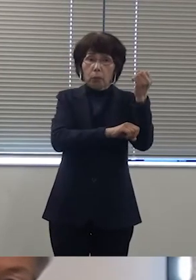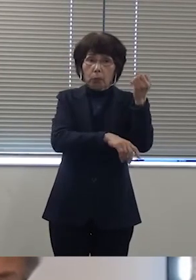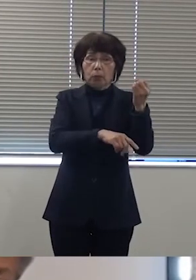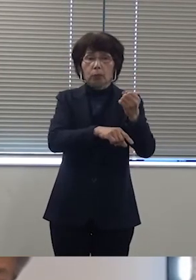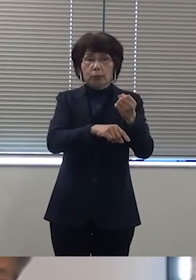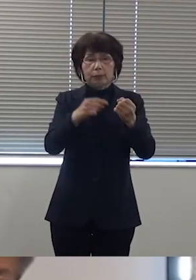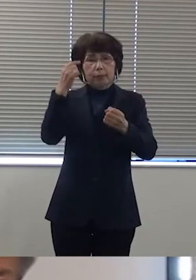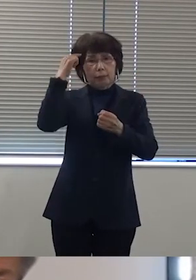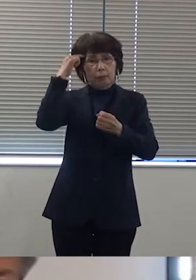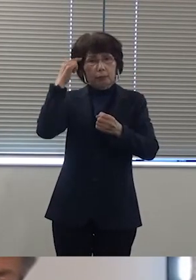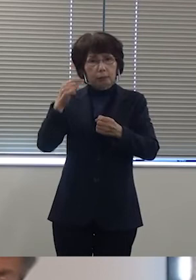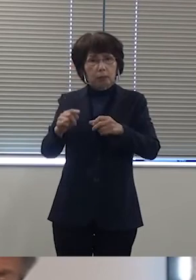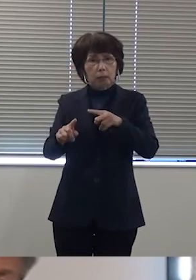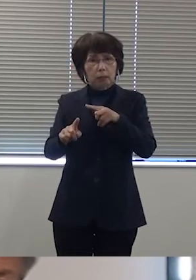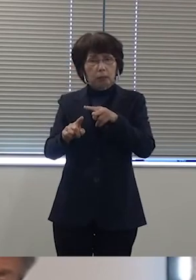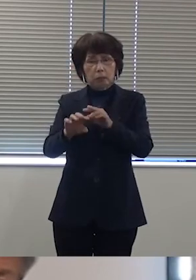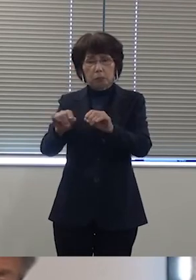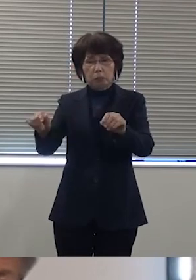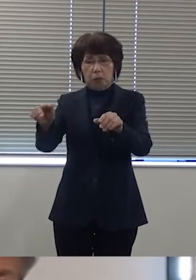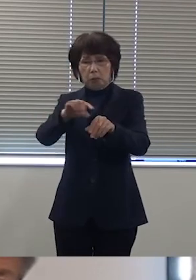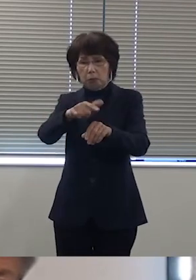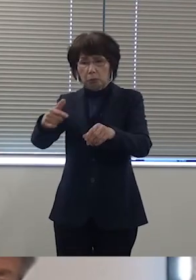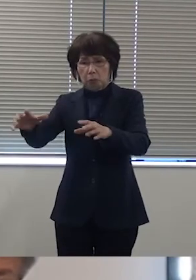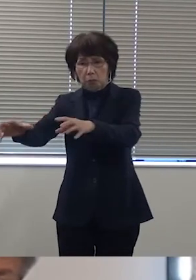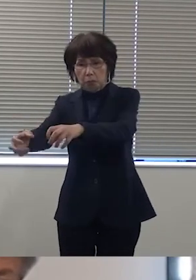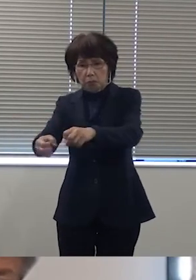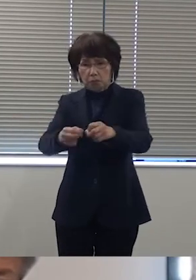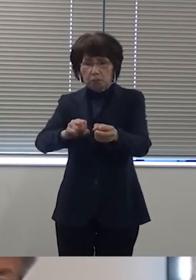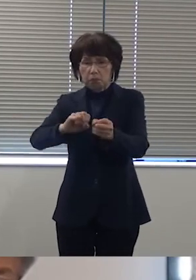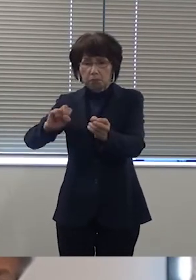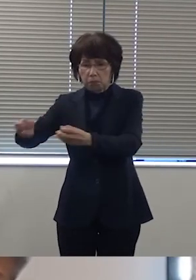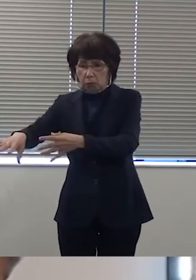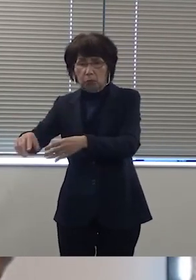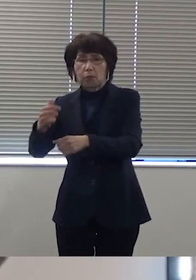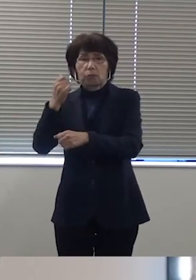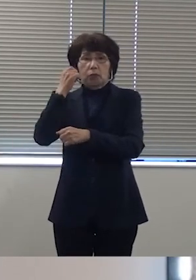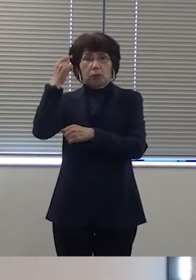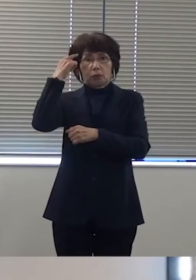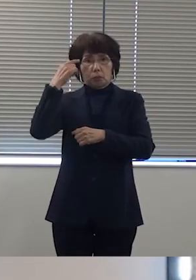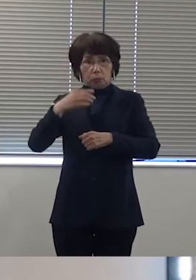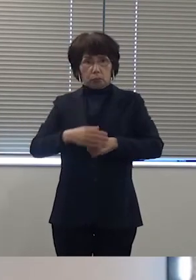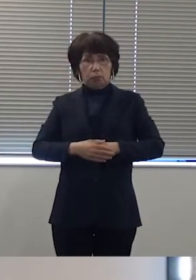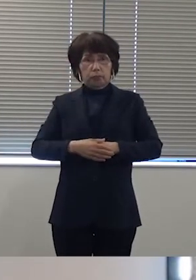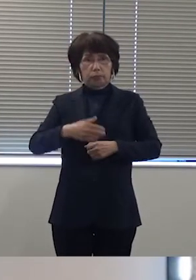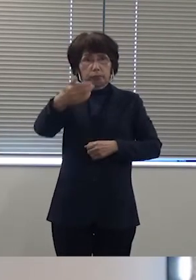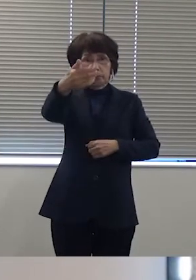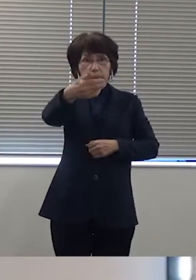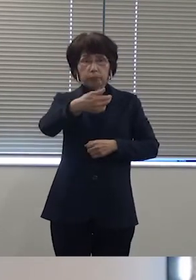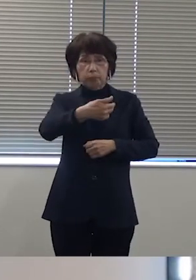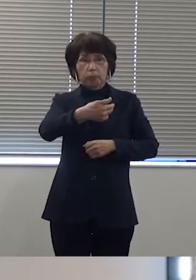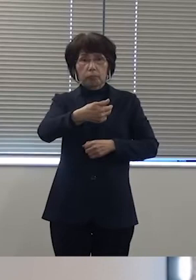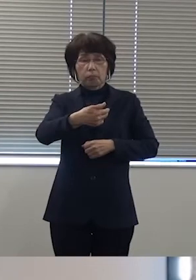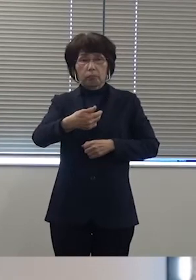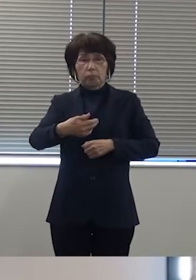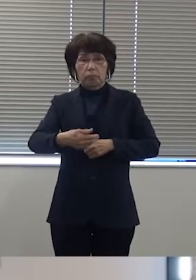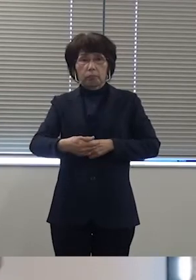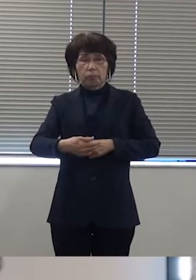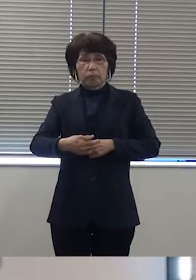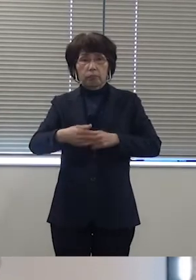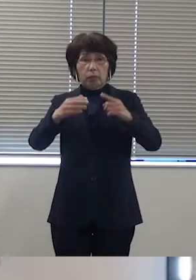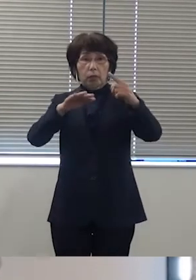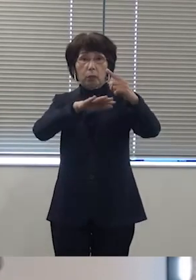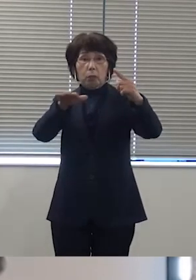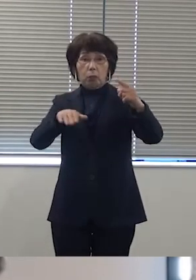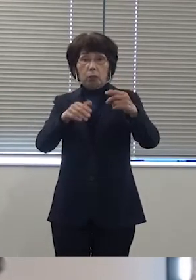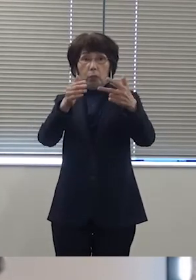です。公共施設に不法に通帳が保されているわけです。 現に水路としてあるところで